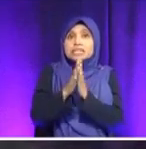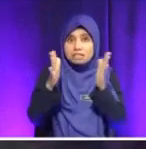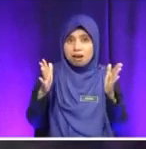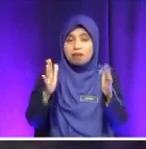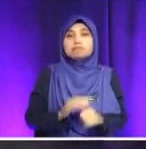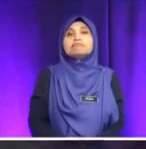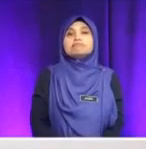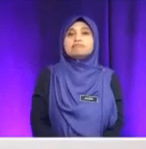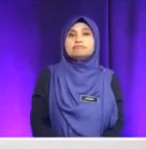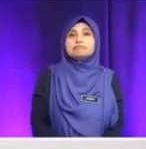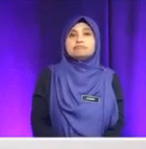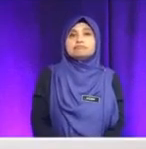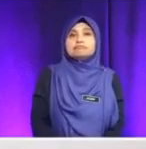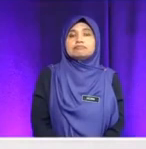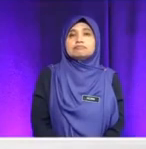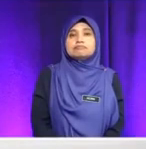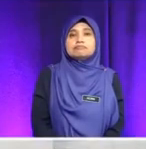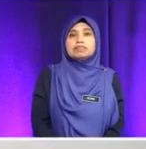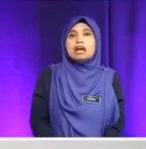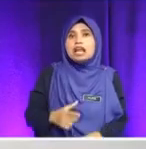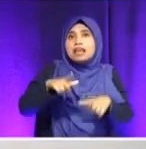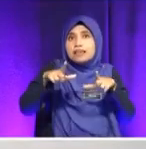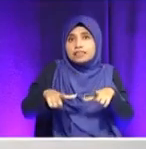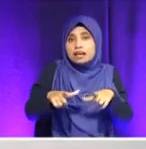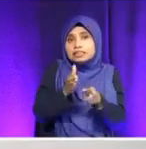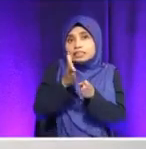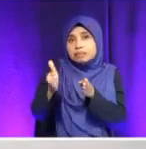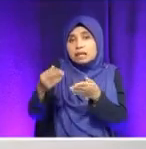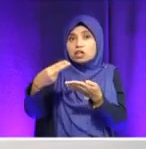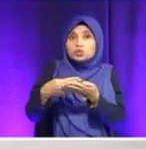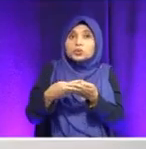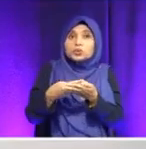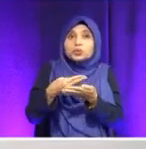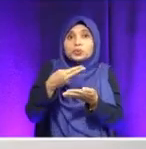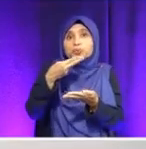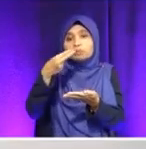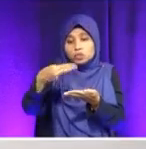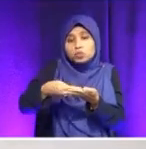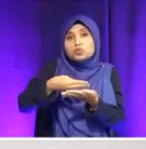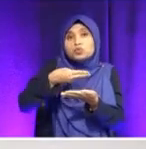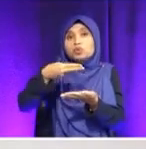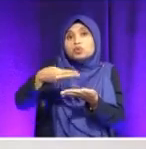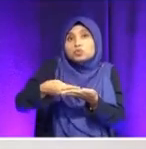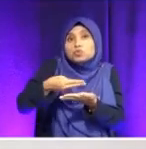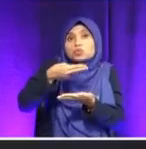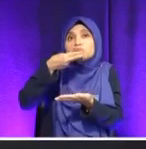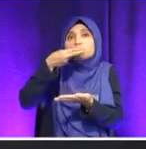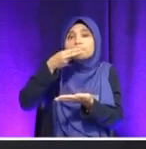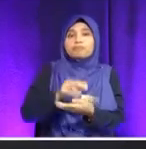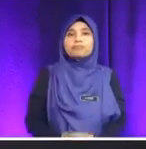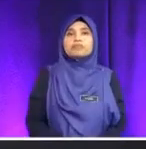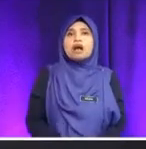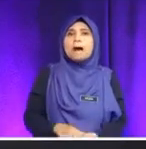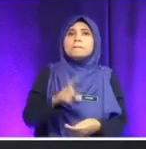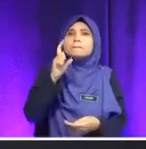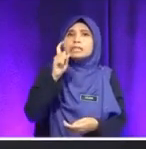sama. Okey, cikgu. Letak di sebelah sudu sup ni lah. Okey. Okey, cikgu. Okay, dan pastikan kesemua